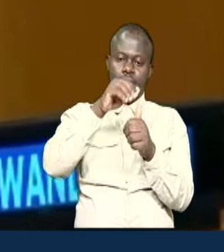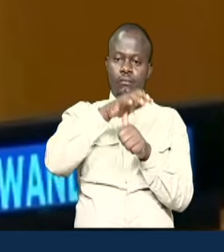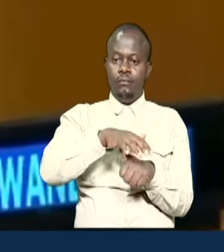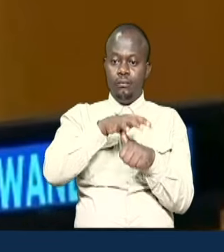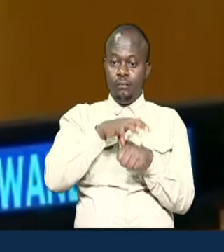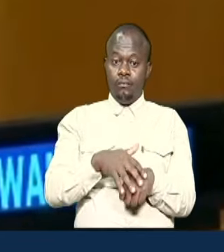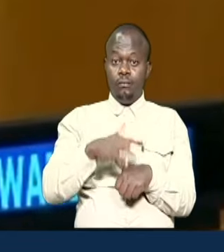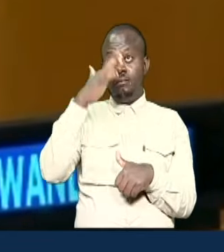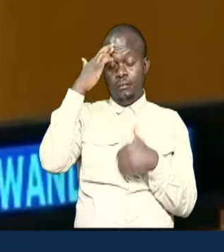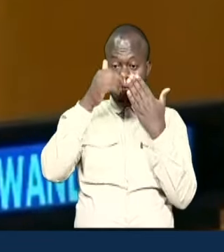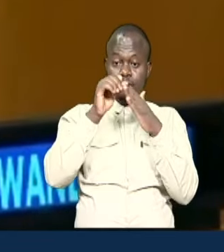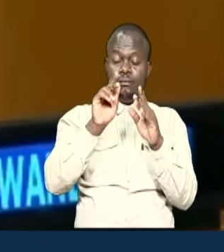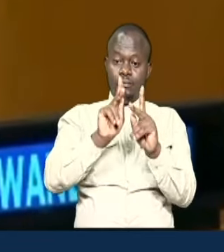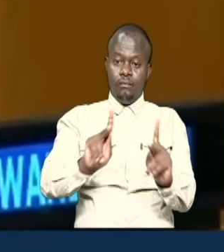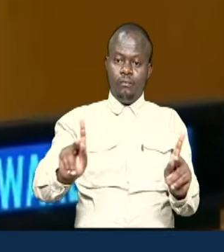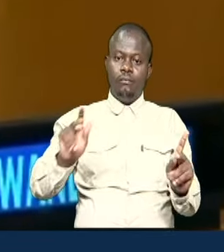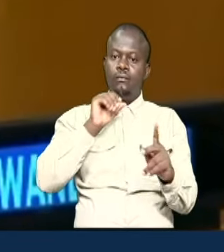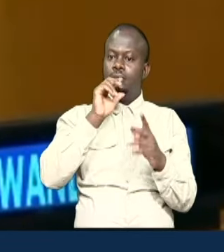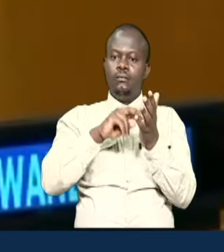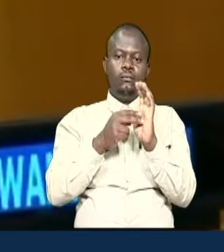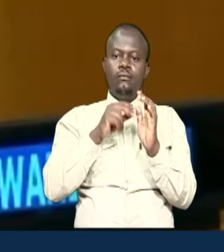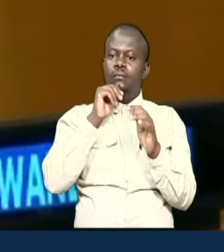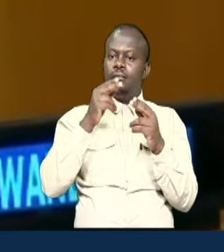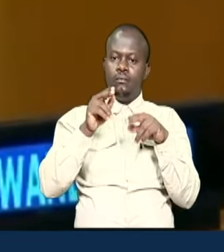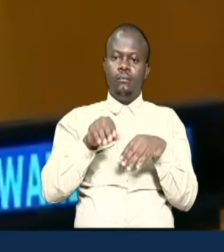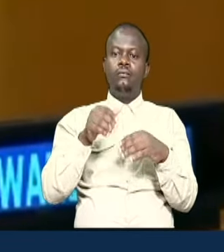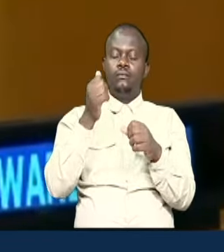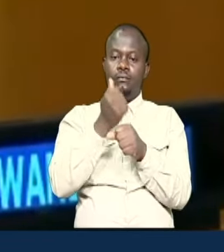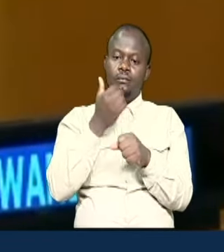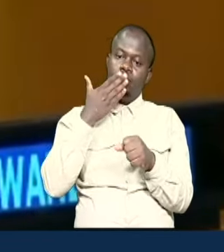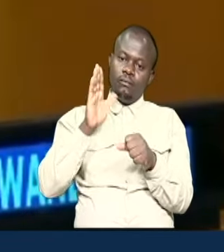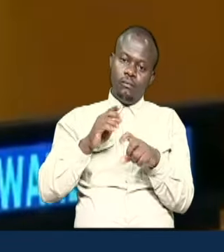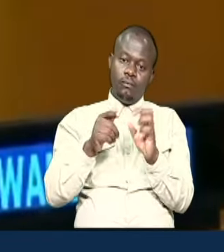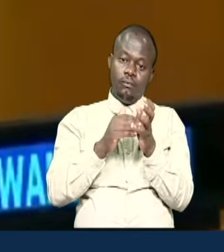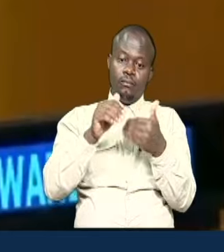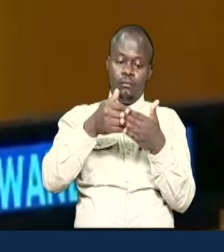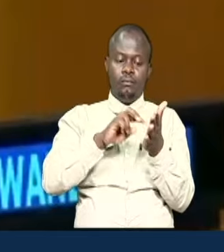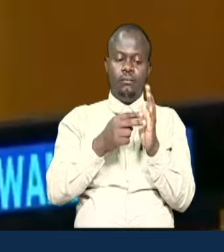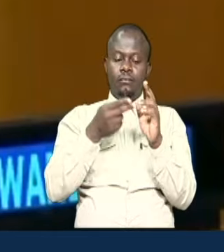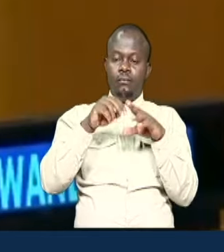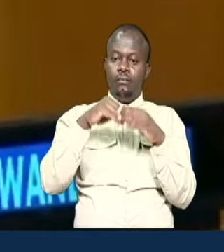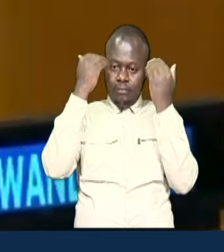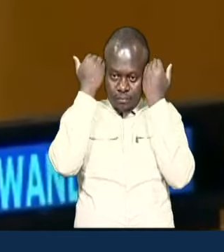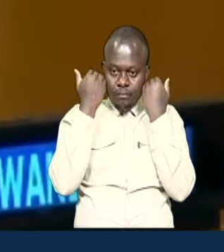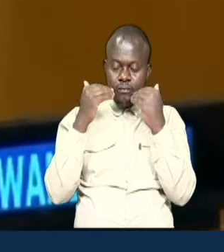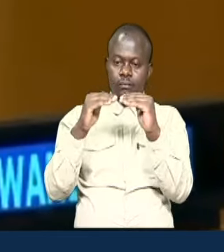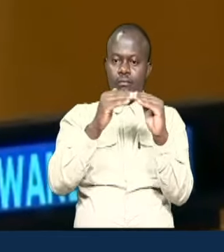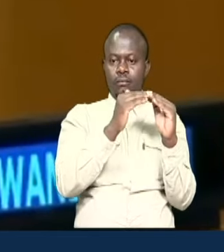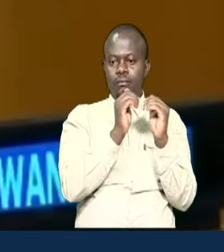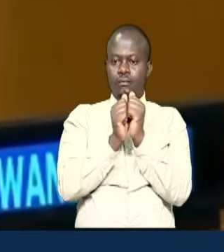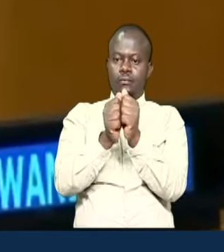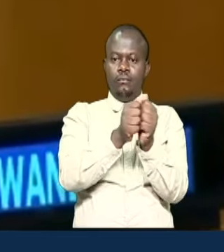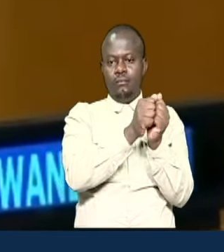Reka twibuke ko amahoro atavuze kutabaho kubugizi bwa nabi, ahubwo bivuze kubaho kubutabera, uburinganire ndetse